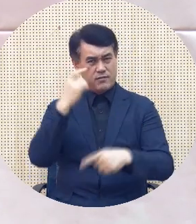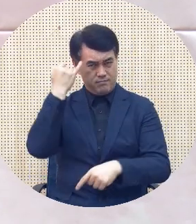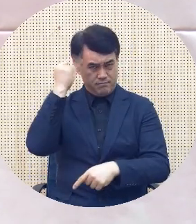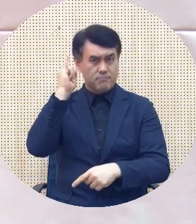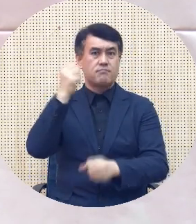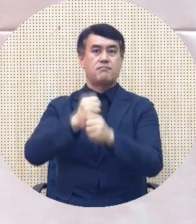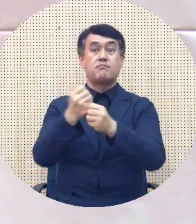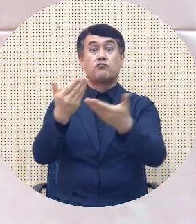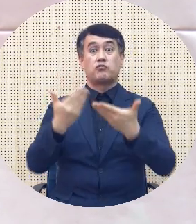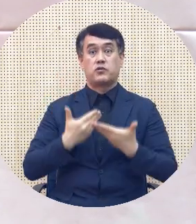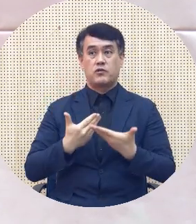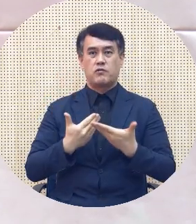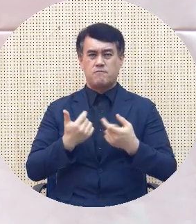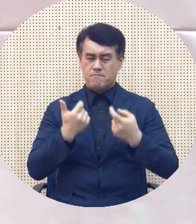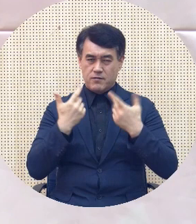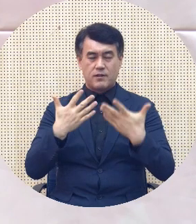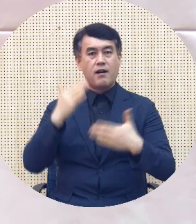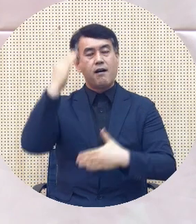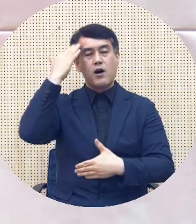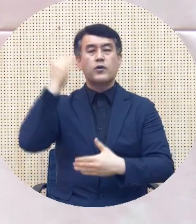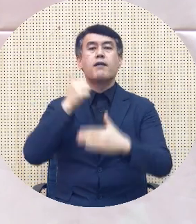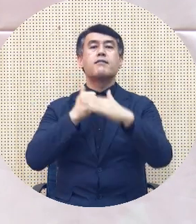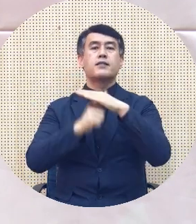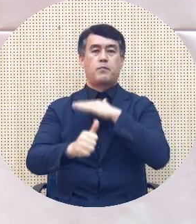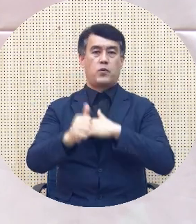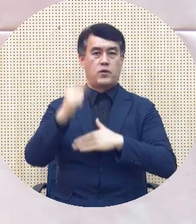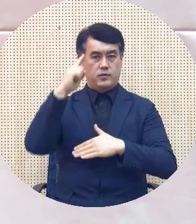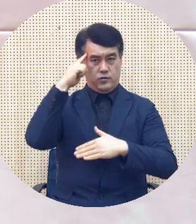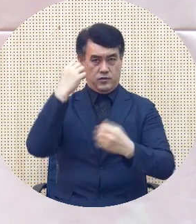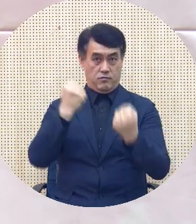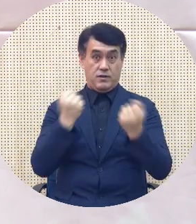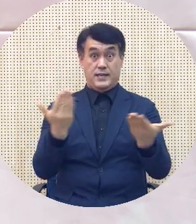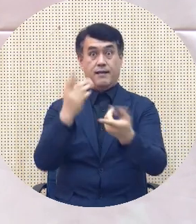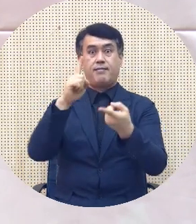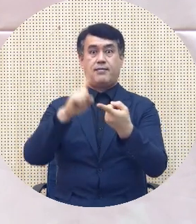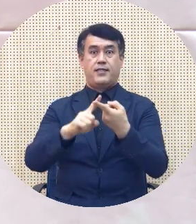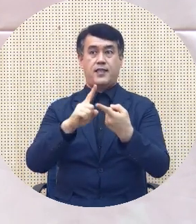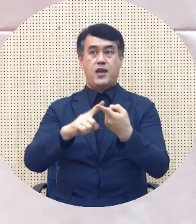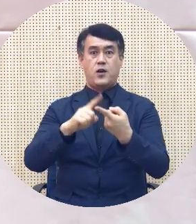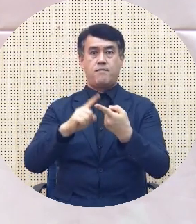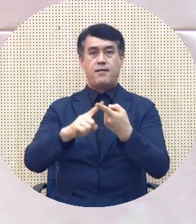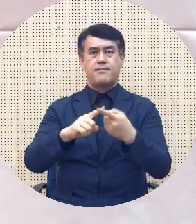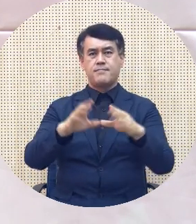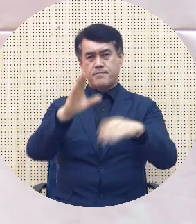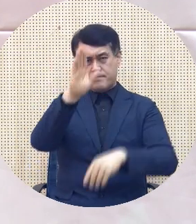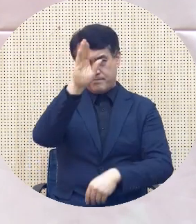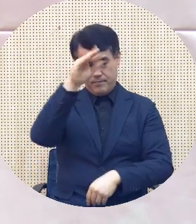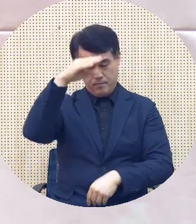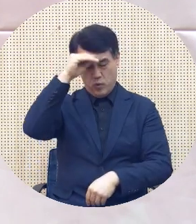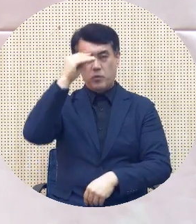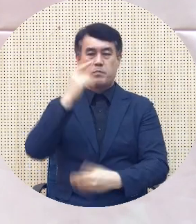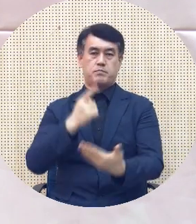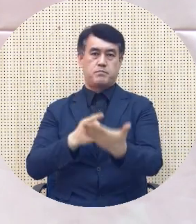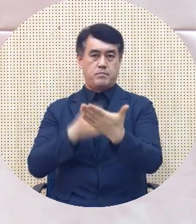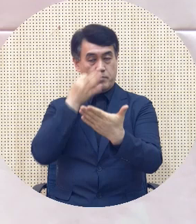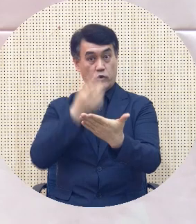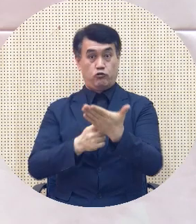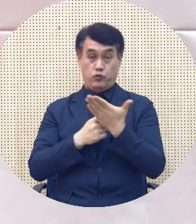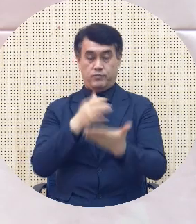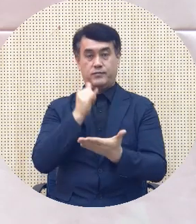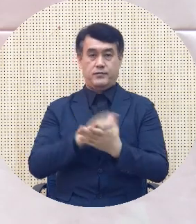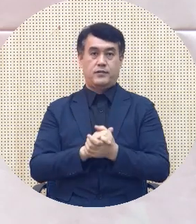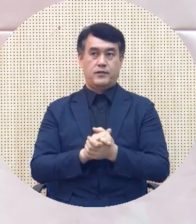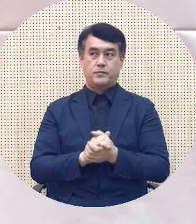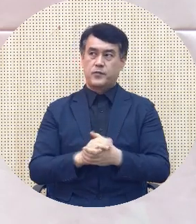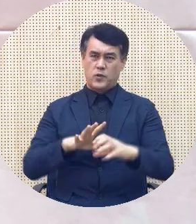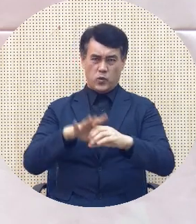내셔서 명실공히 우리나라의 대표적인 정신건강 업무에 대한 시범을 보이고 계십니다. 지난해 초 코로나